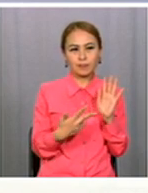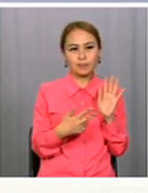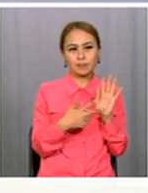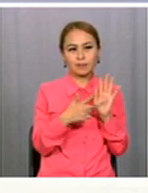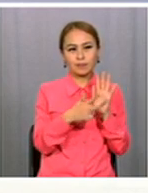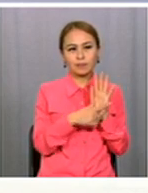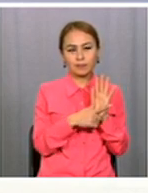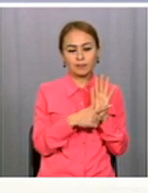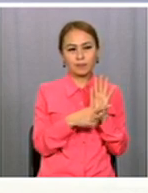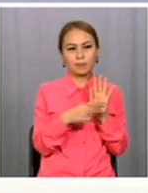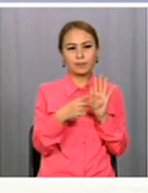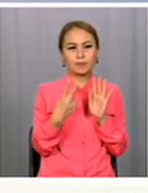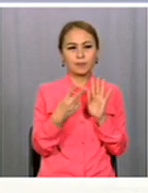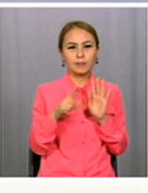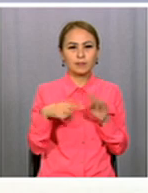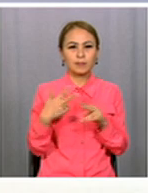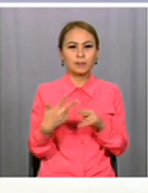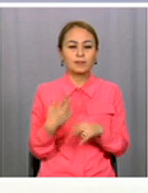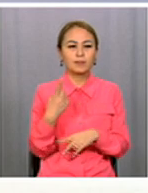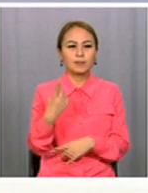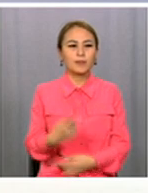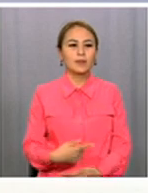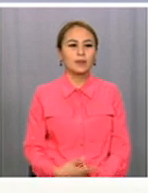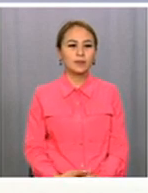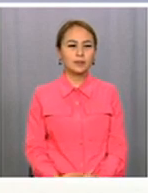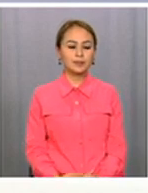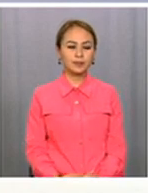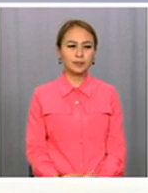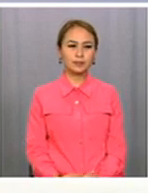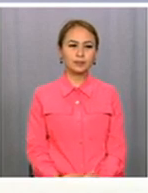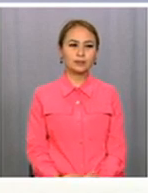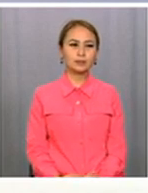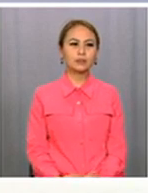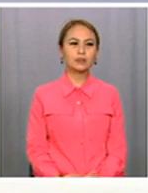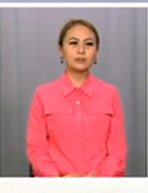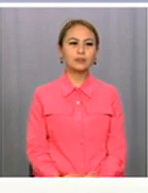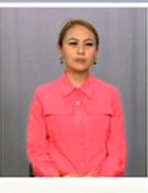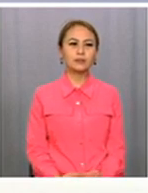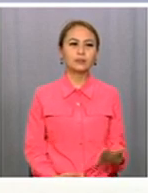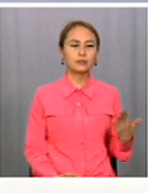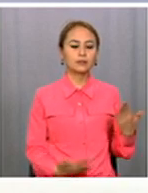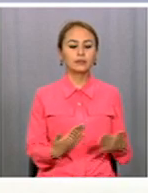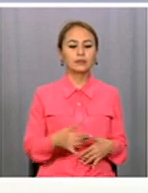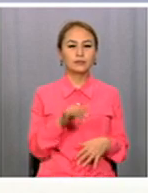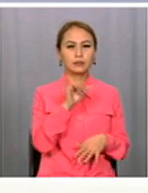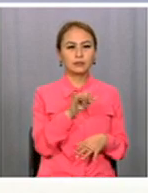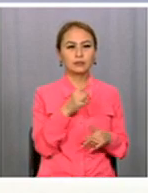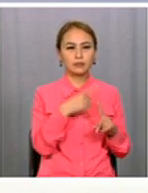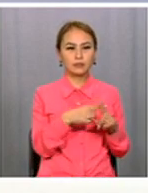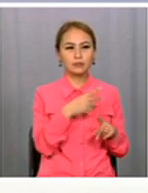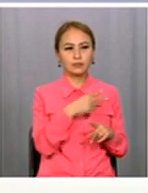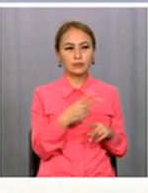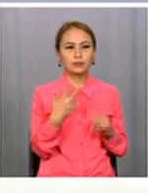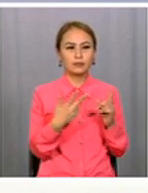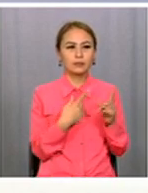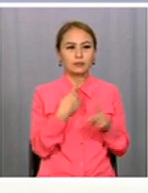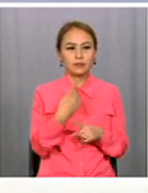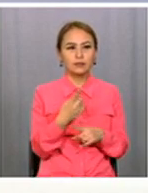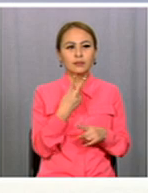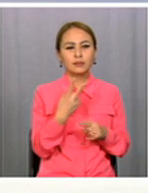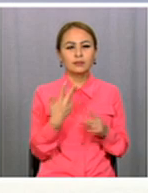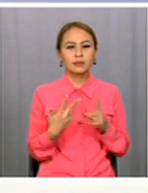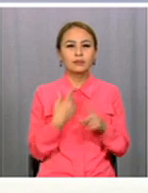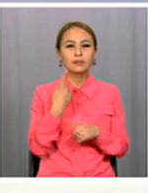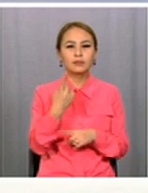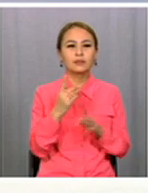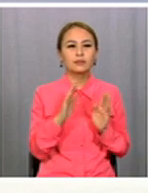сан түрінде 2,3 деп аламыз. Яғни, егер X-тің мәні 3-ке тең болса, онда Y-тің мәні 2,3-ге